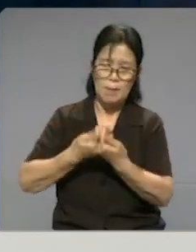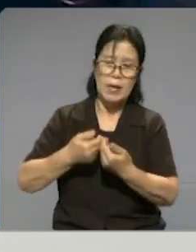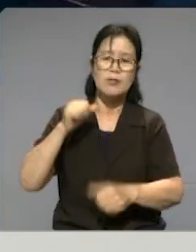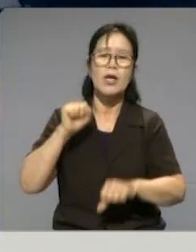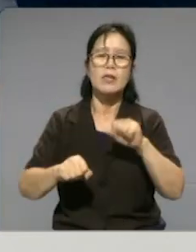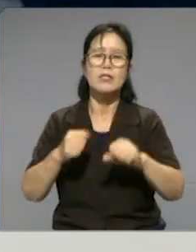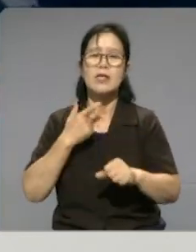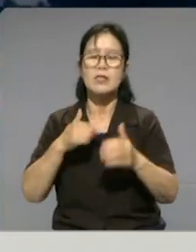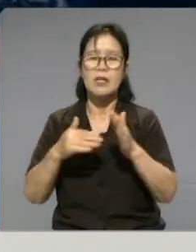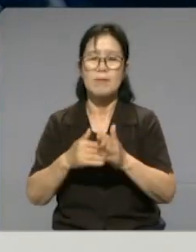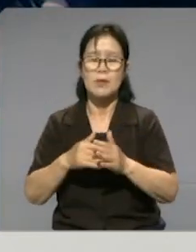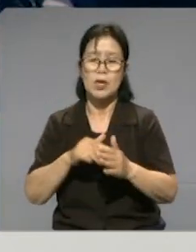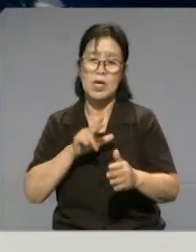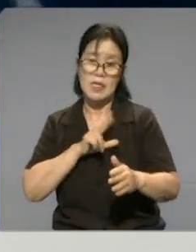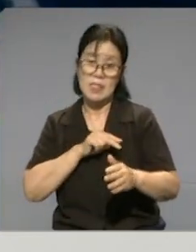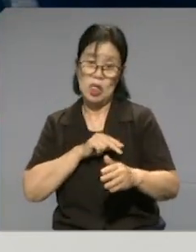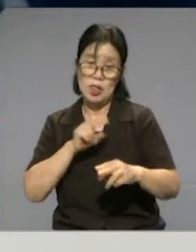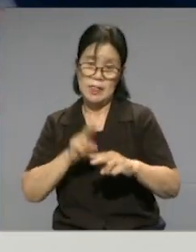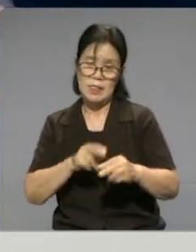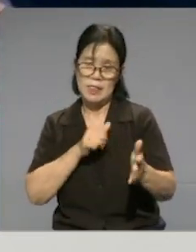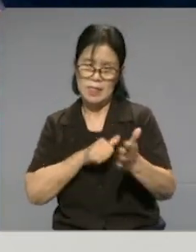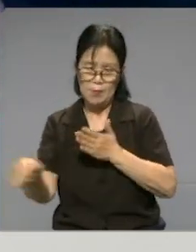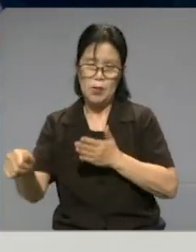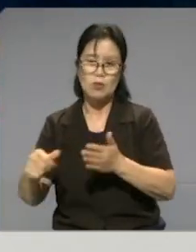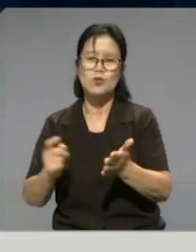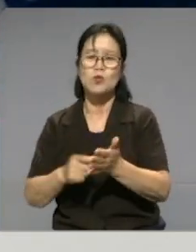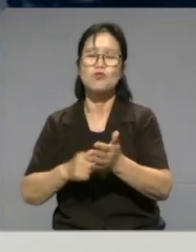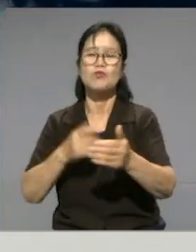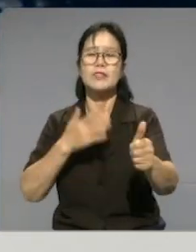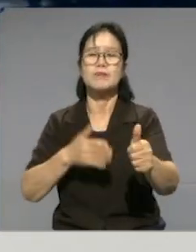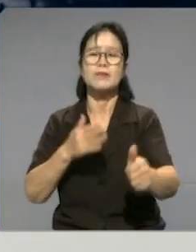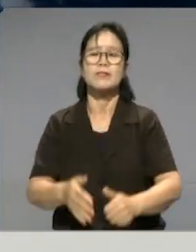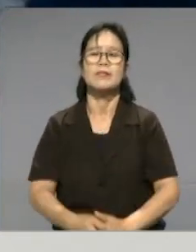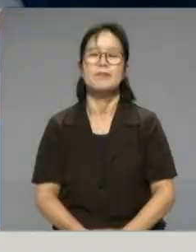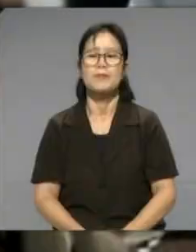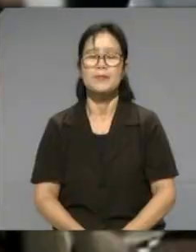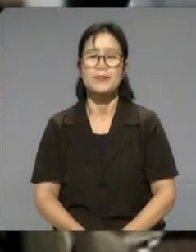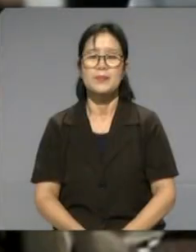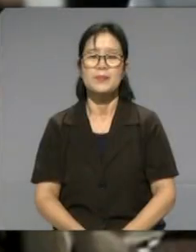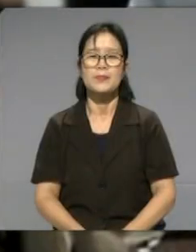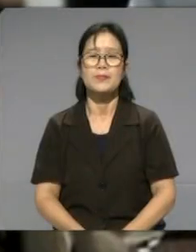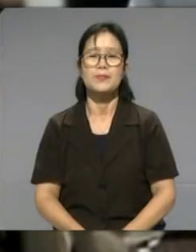행위를 했다며 의원직 제명을 촉구했습니다이어서 황다인 기자입니다